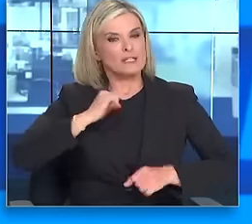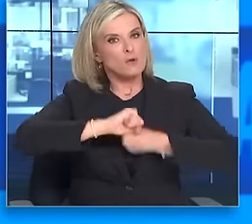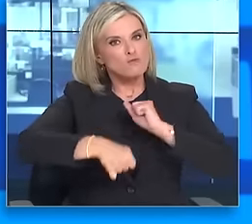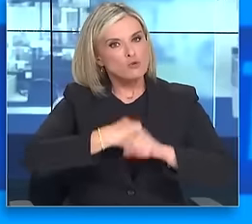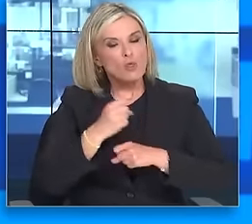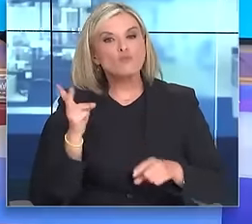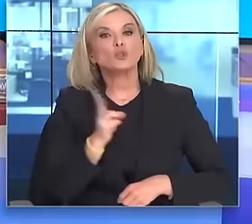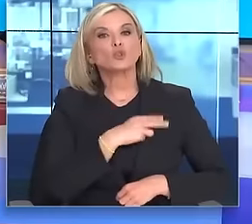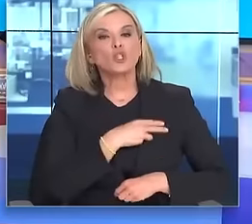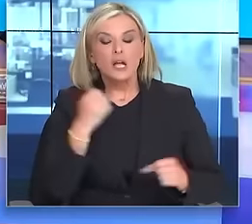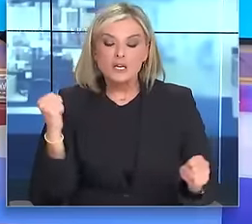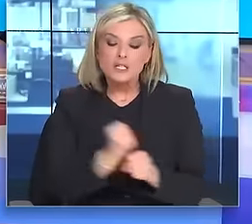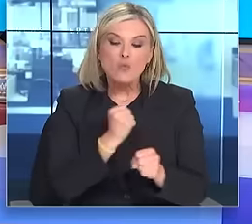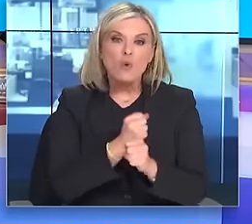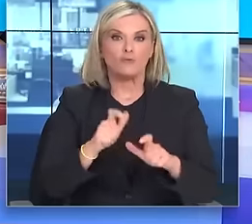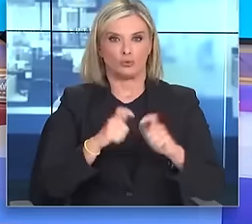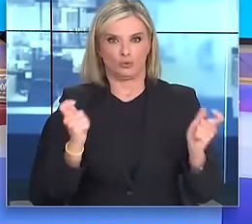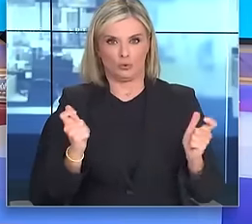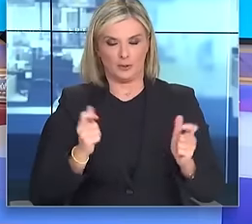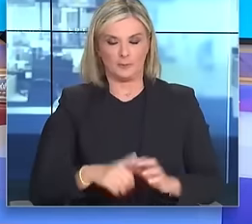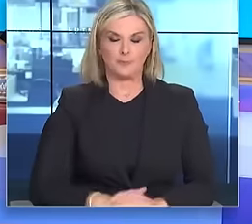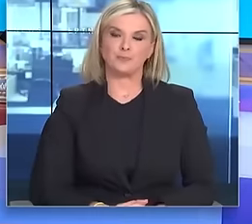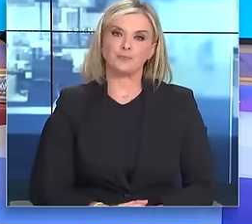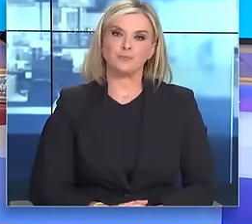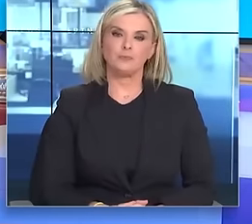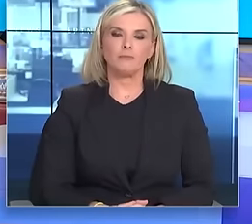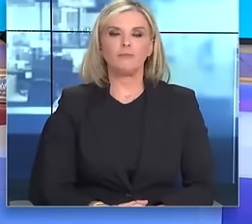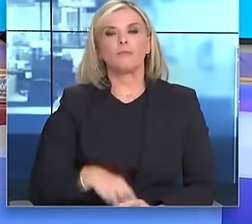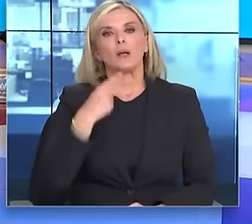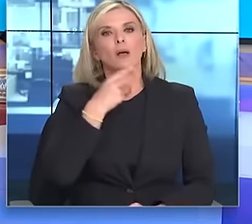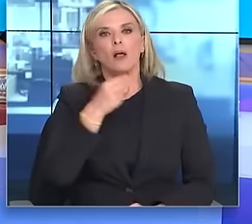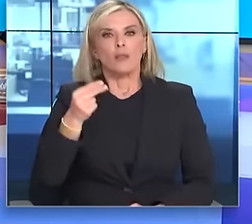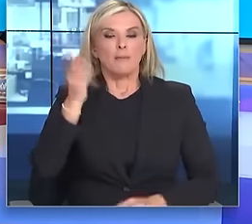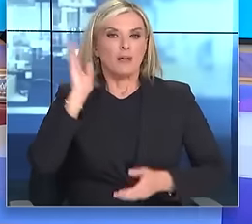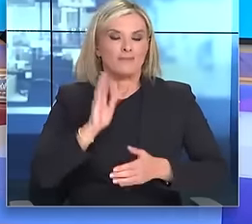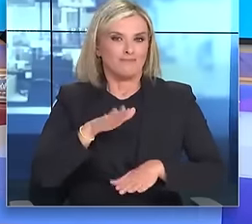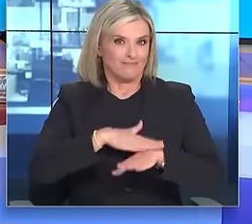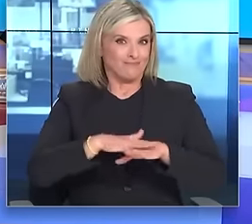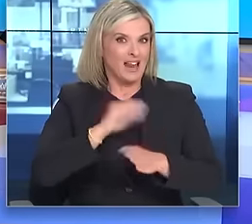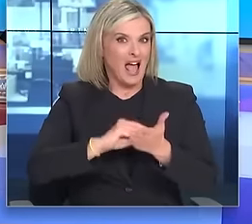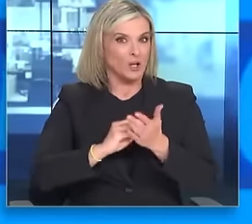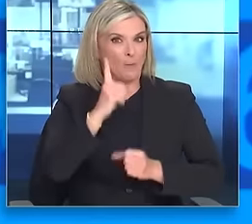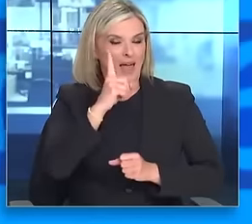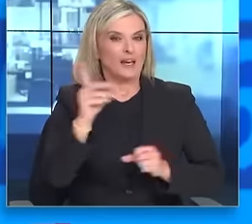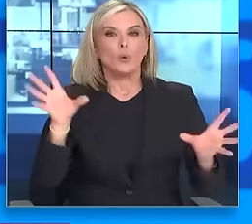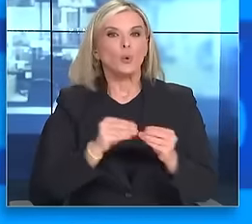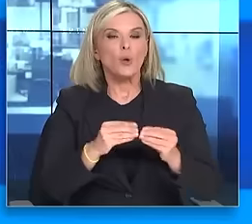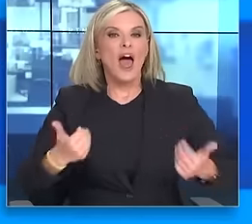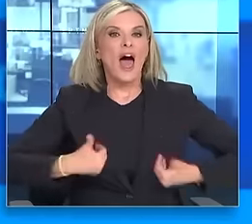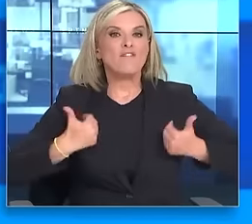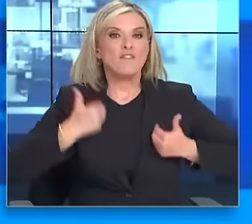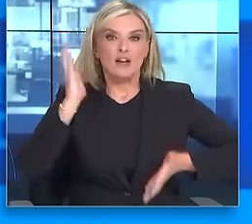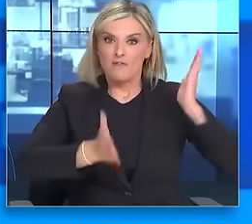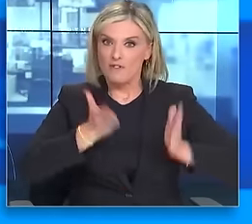σχολείου. Το θέμα της βίας ευρύτερα σας απασχολεί. Γιατί είχαμε, για παράδειγμα, είχαμε άλλη μια γυναικοκτονία τώρα. Να πω μια κουβέντα ακόμα όμως για την εφηβική βία, γιατί έχει σημασία. Είχαμε